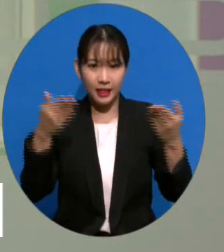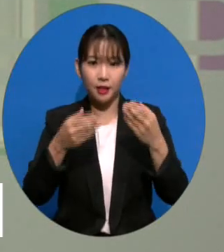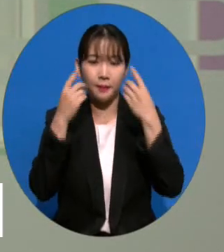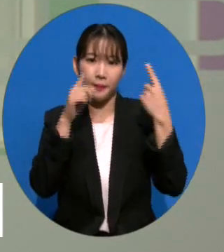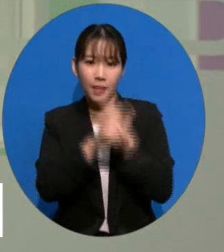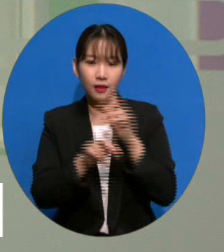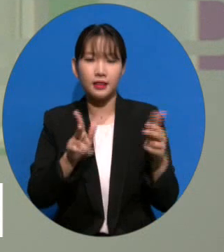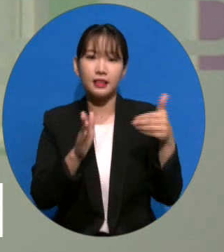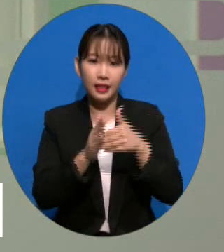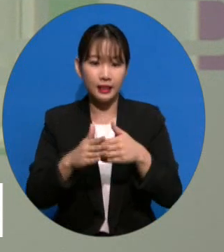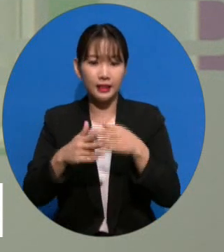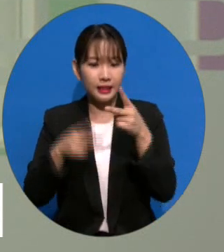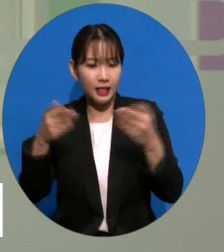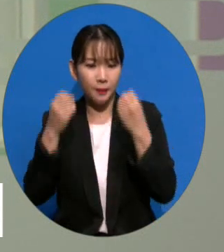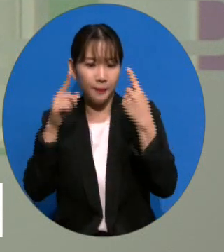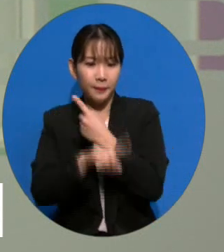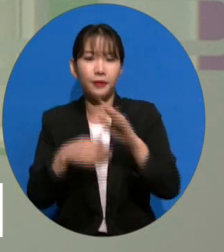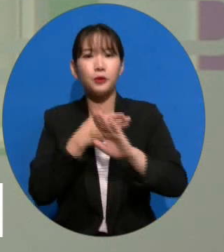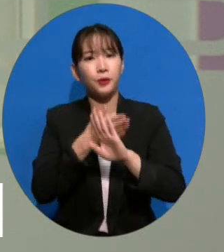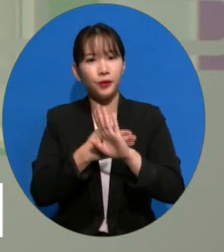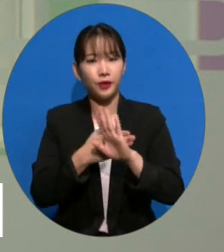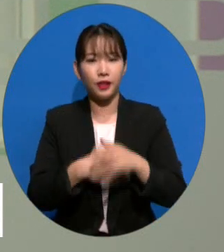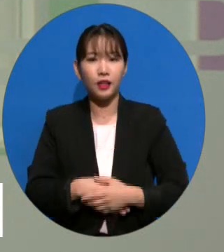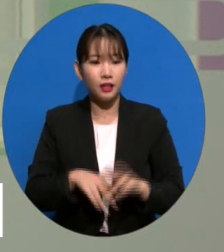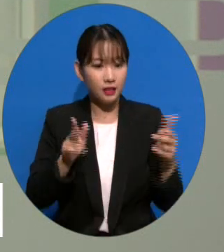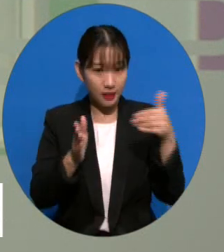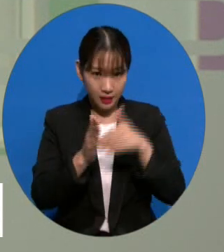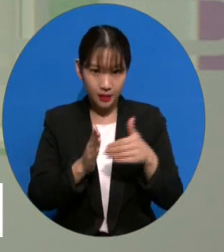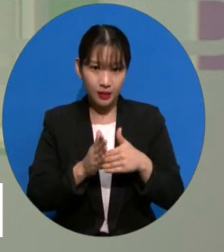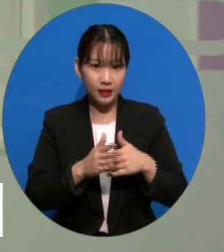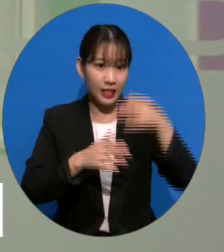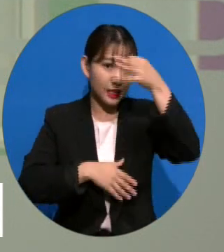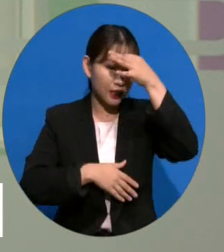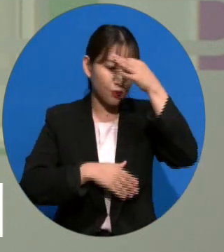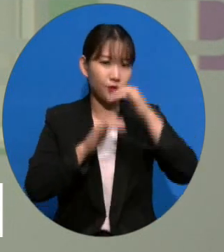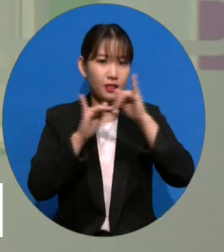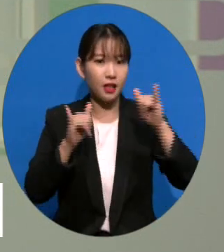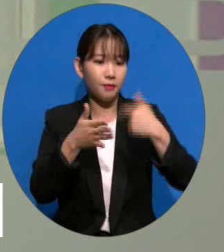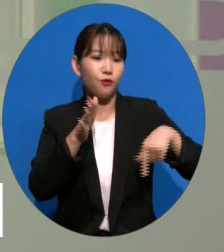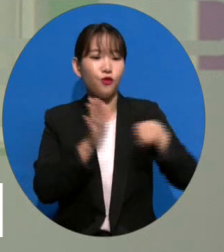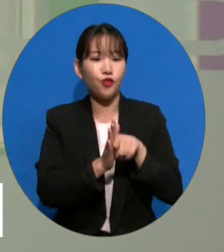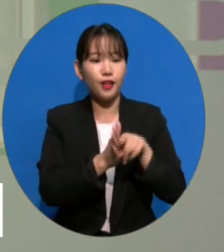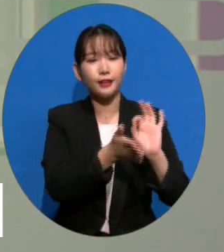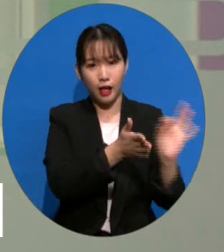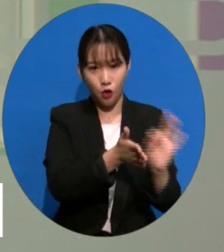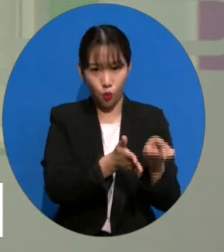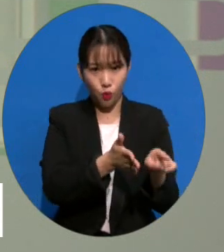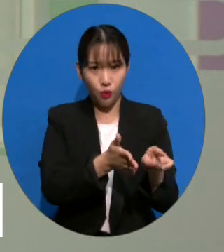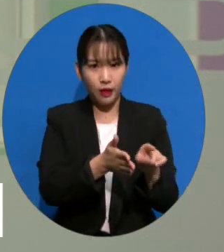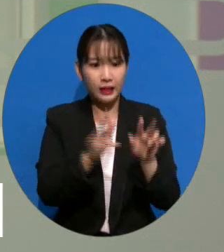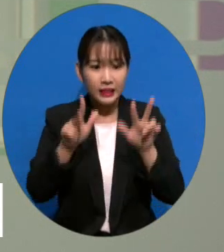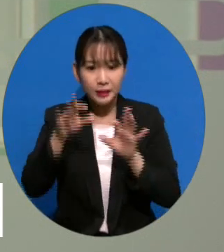산업혁명은 이제까지의 산업혁명과 좀 다릅니다. 이제까지는 기술이 인간을 위해서 있었다면